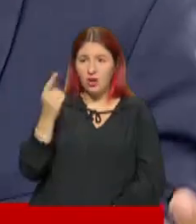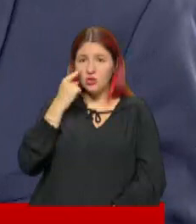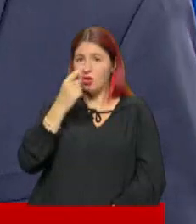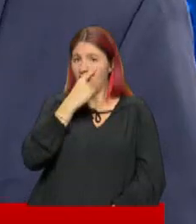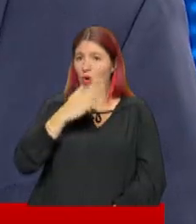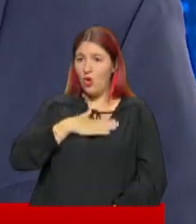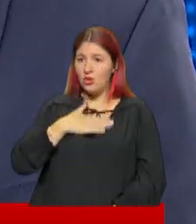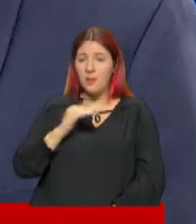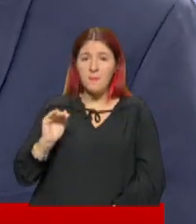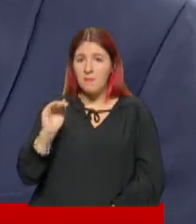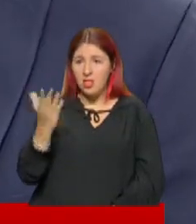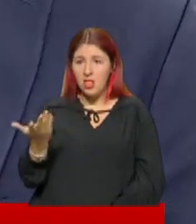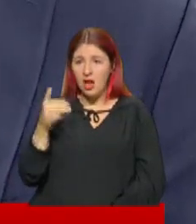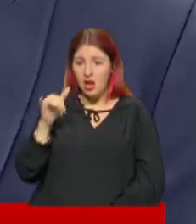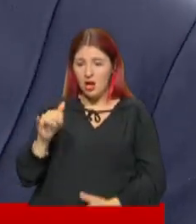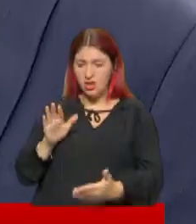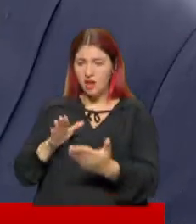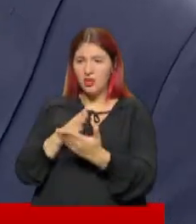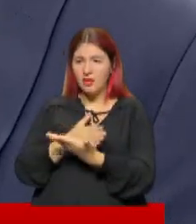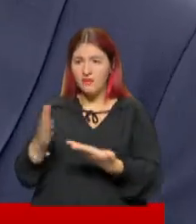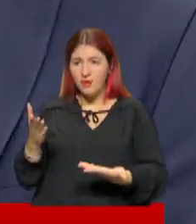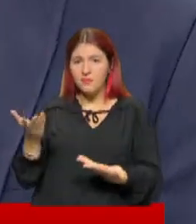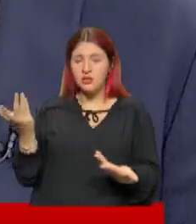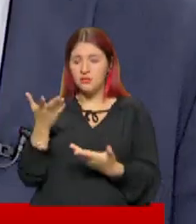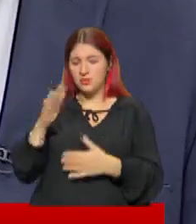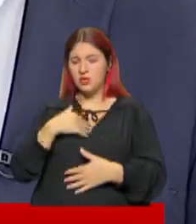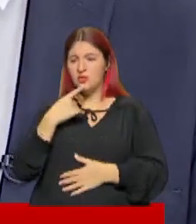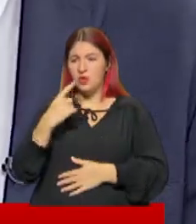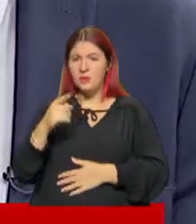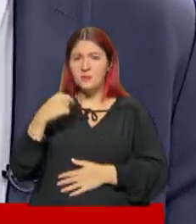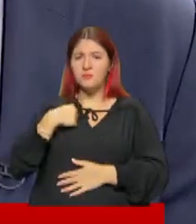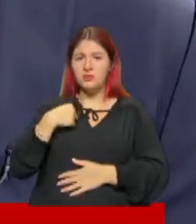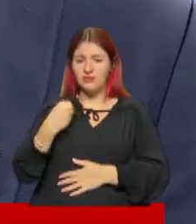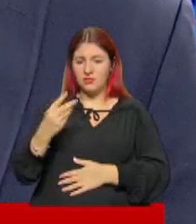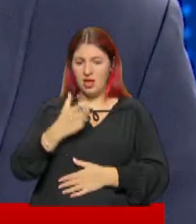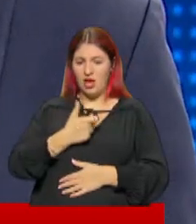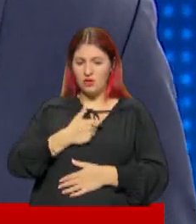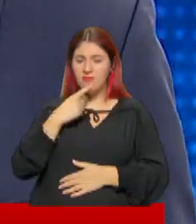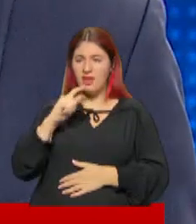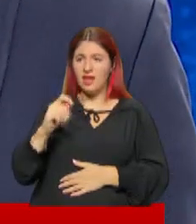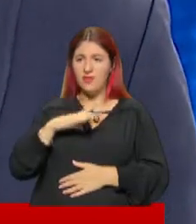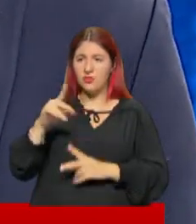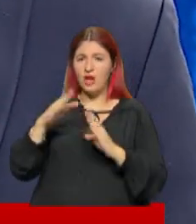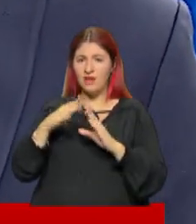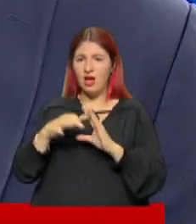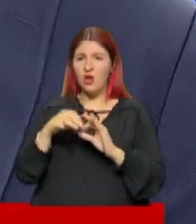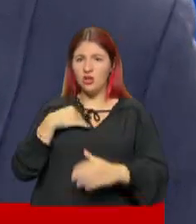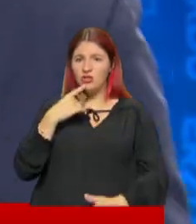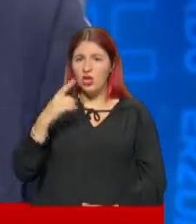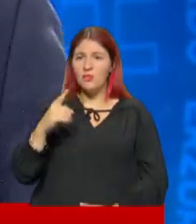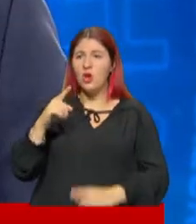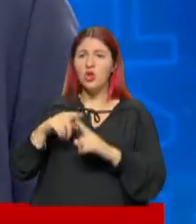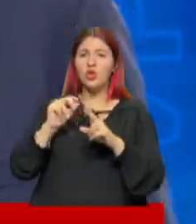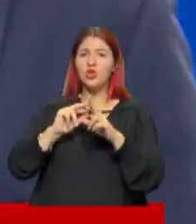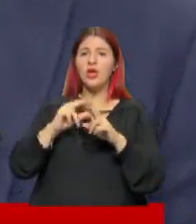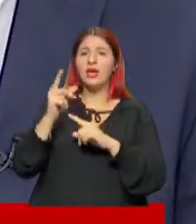gözlerimizin önünde yaşamış. Şimdi aynı yaklaşım devam ediyor. Mesela başka bir şey söyleyeyim size. Bizim verdiğimiz bir kanun teklifi vardı bu konutlarla ilgili. Orada söyledik. TOKİ